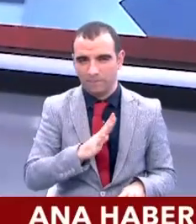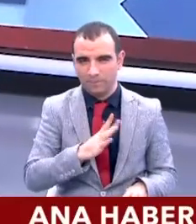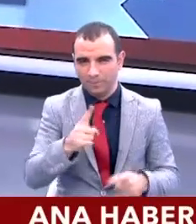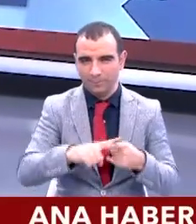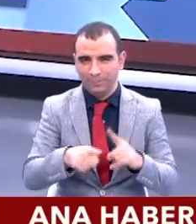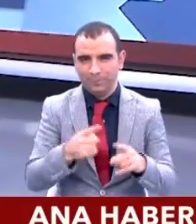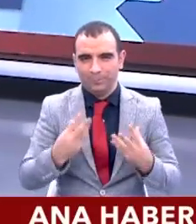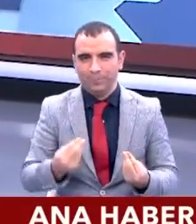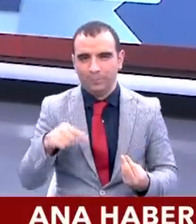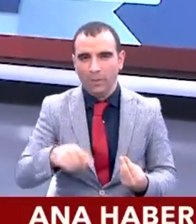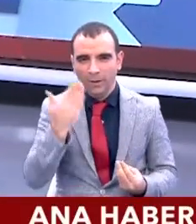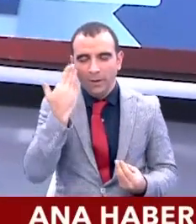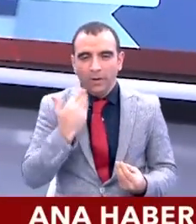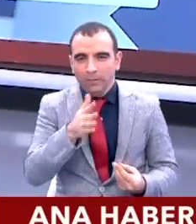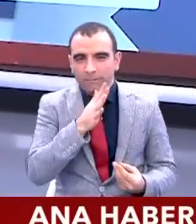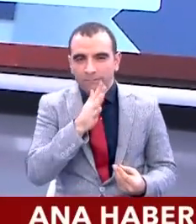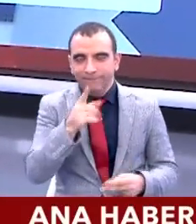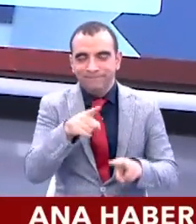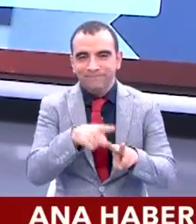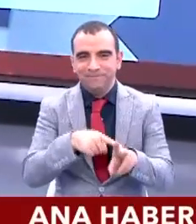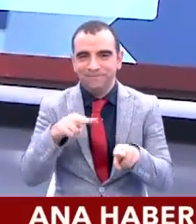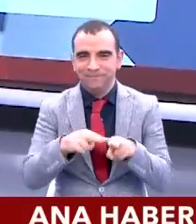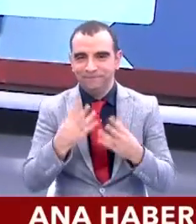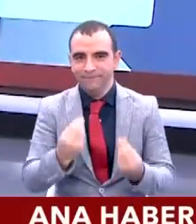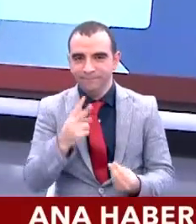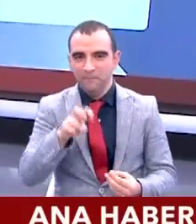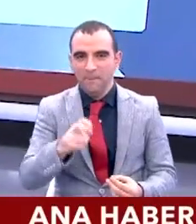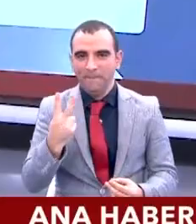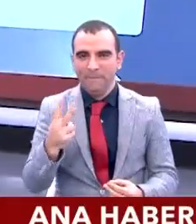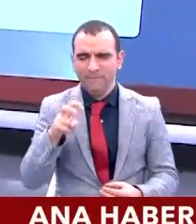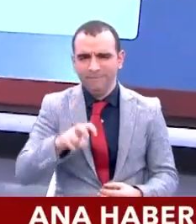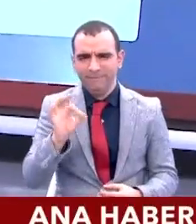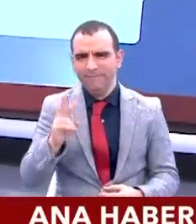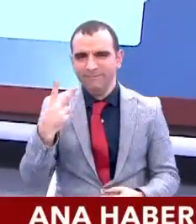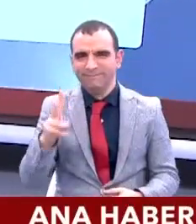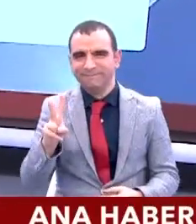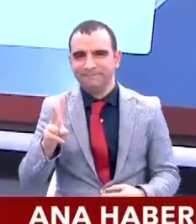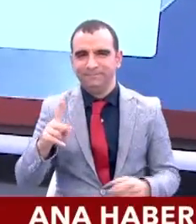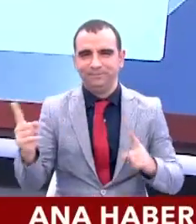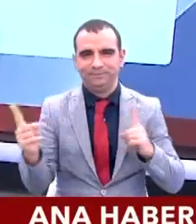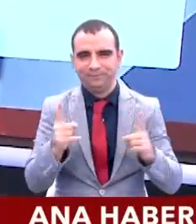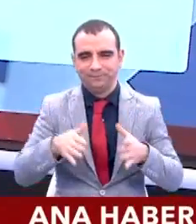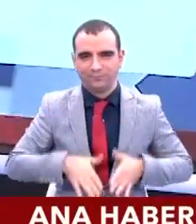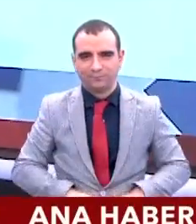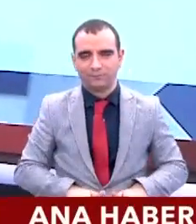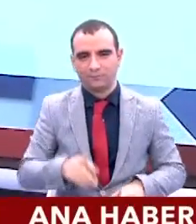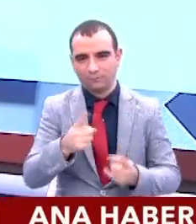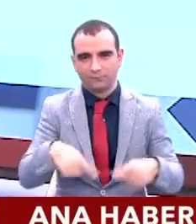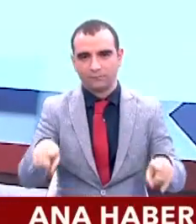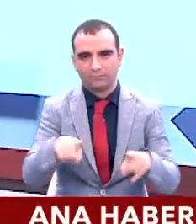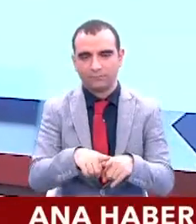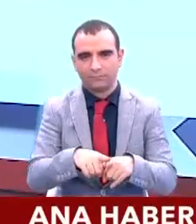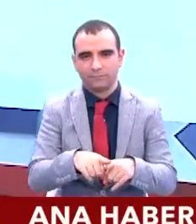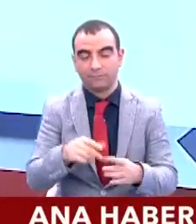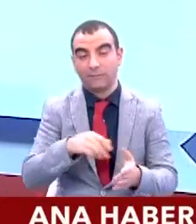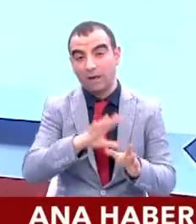olarak bunu izleyebiliyoruz şimdi y kuşağı derken Tabii 82000 arası doğumluları kastediyoruz bunların artık hepsi geçmişte